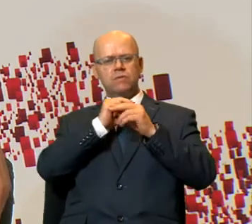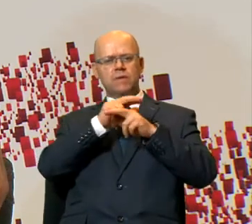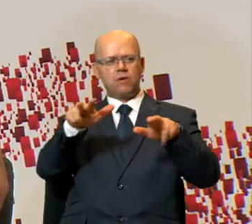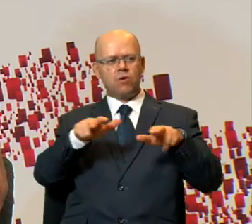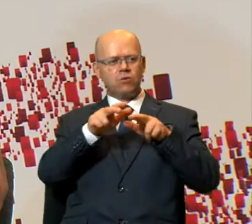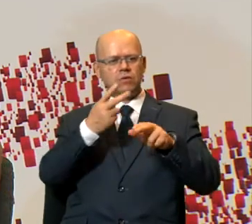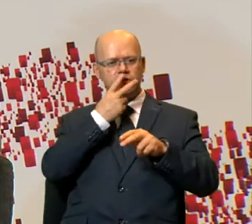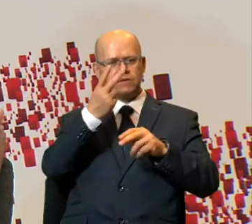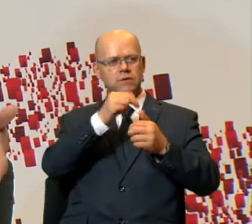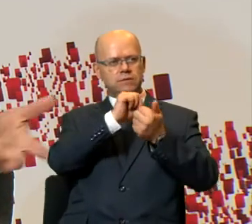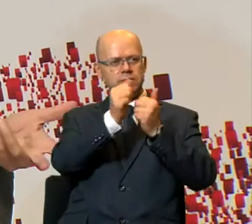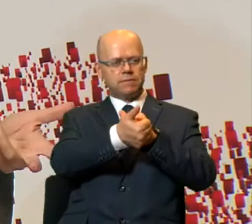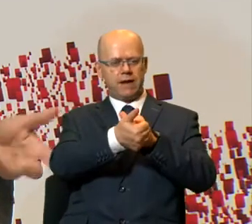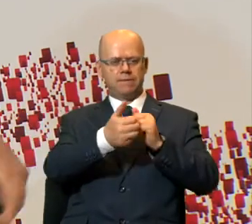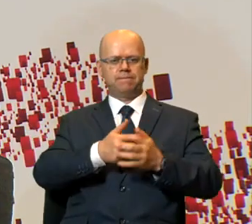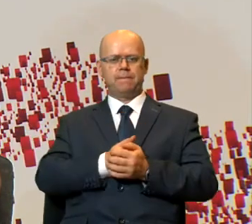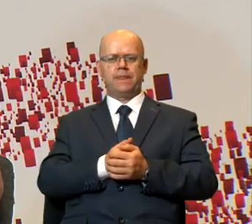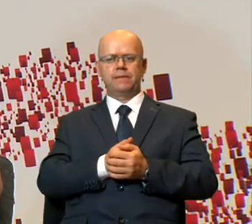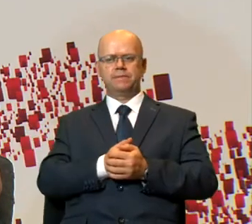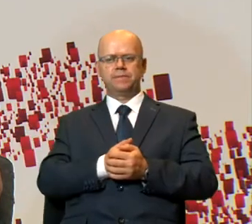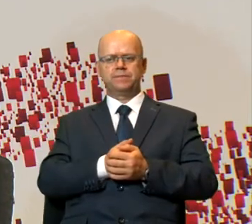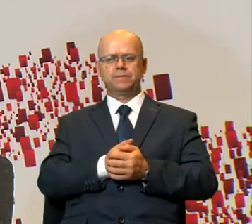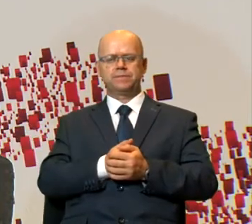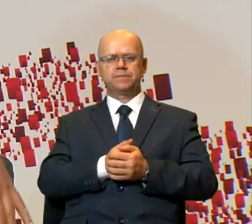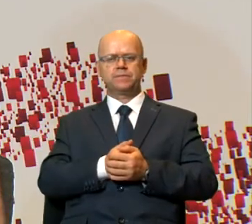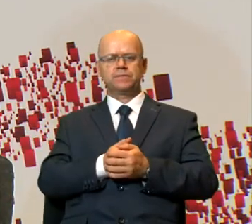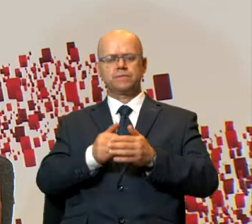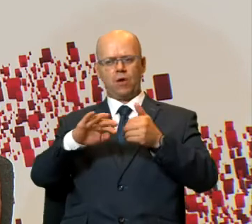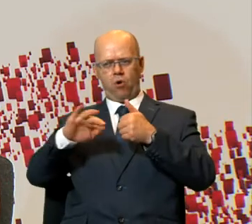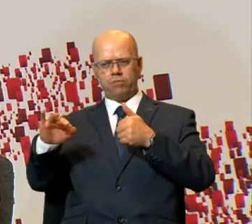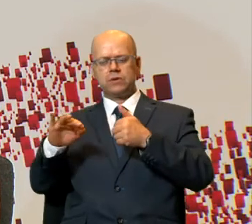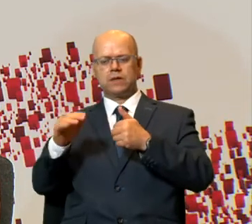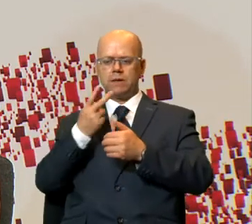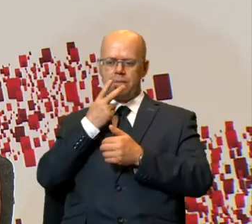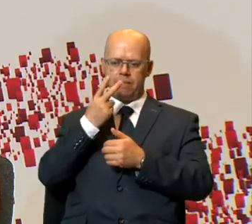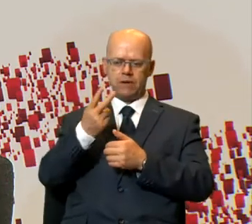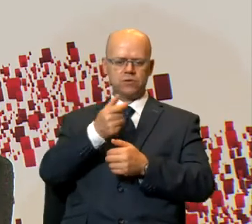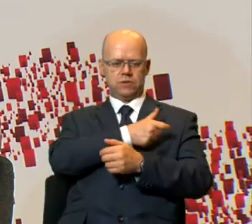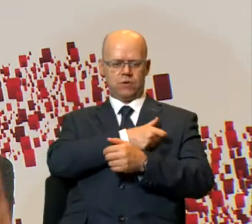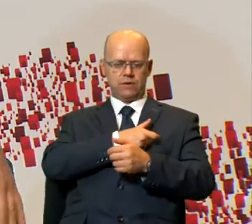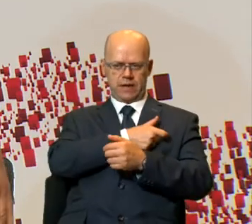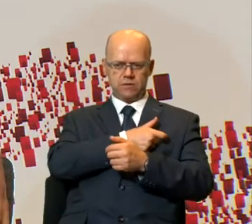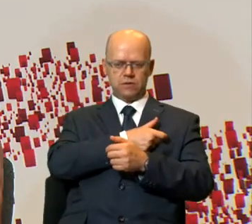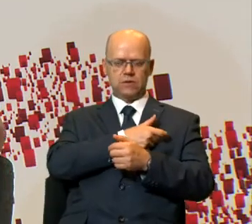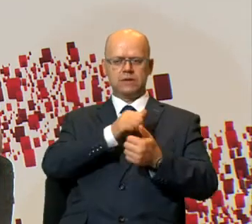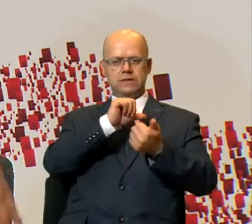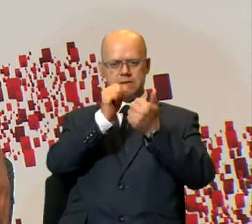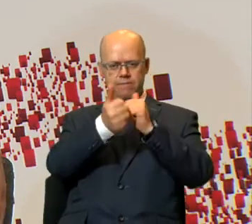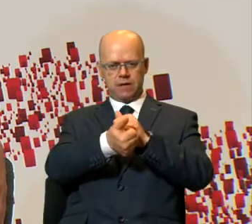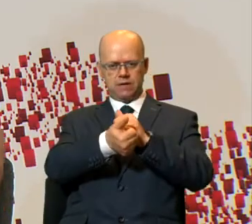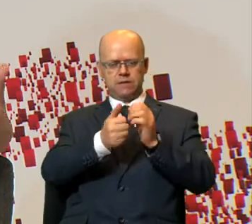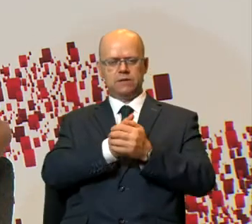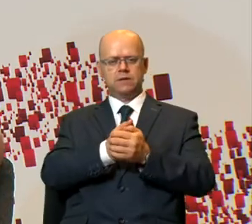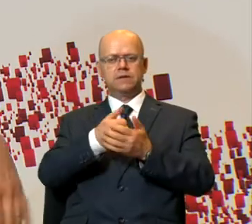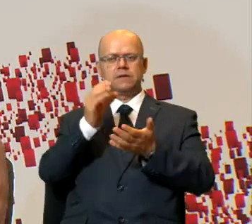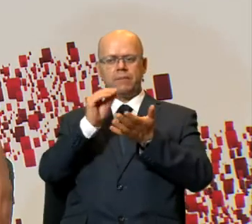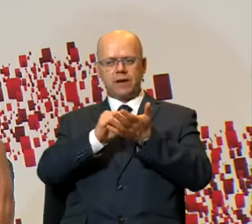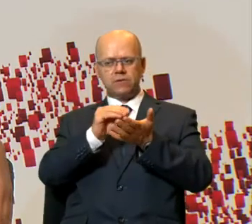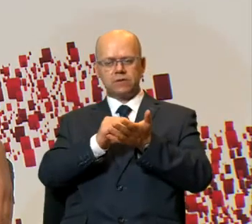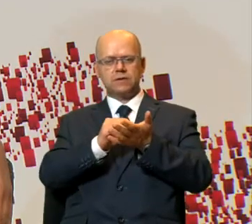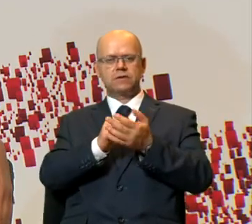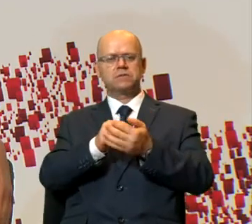na przemiany makro. I tak też oprócz tej perspektywy Solidarności, tak właśnie jak to praktyczka,